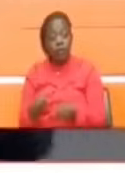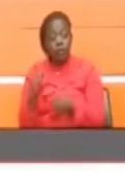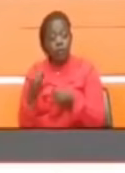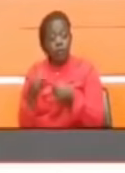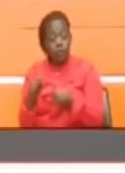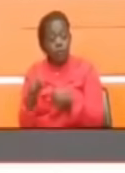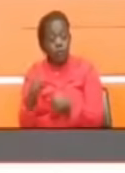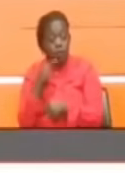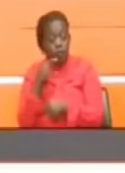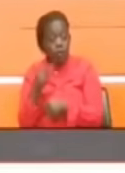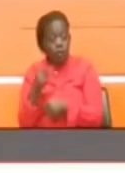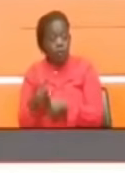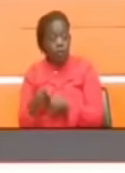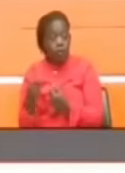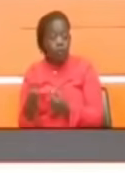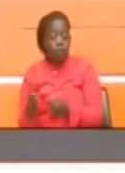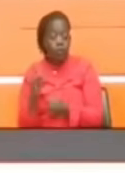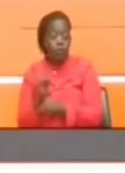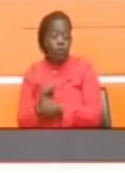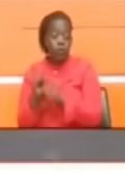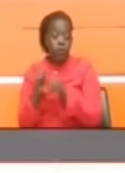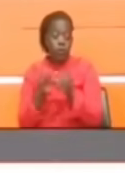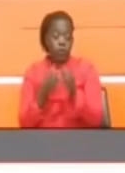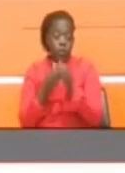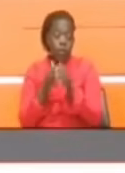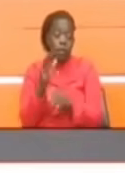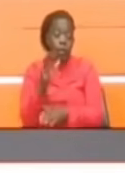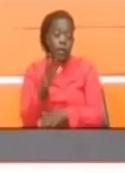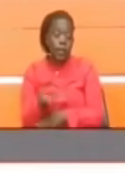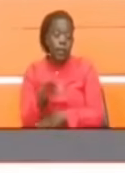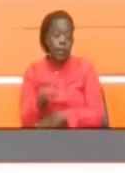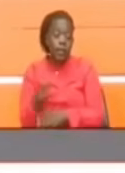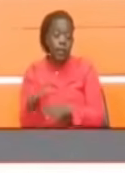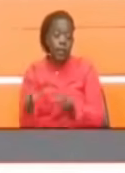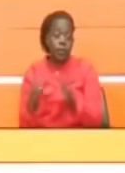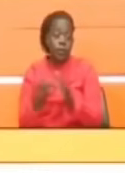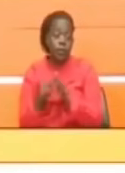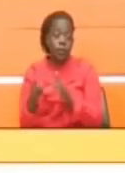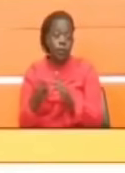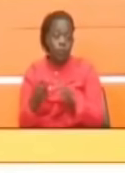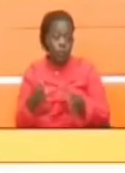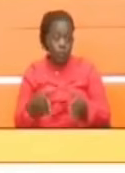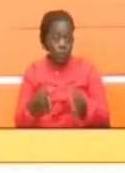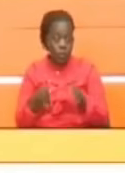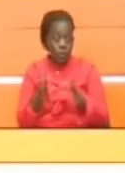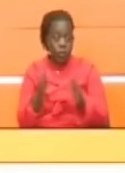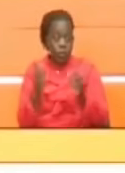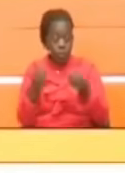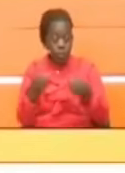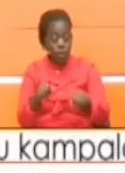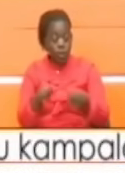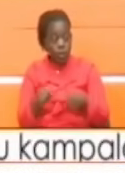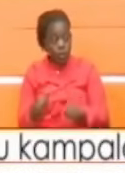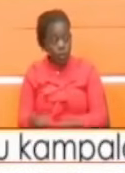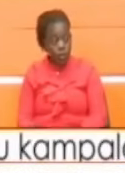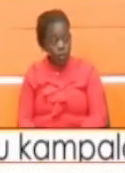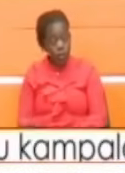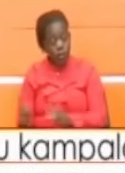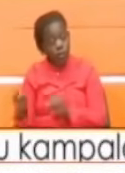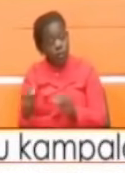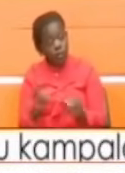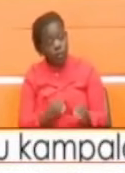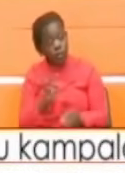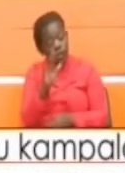ababodaboda n'ategeeza nti baakukwatagana n'obukulembeze bwa takisi okubagoba ku mulyango. Bodaboda baveyo badde